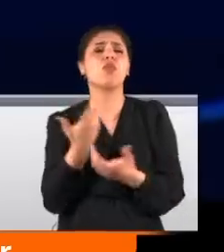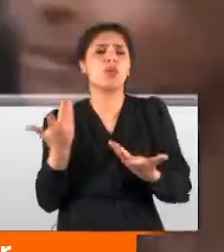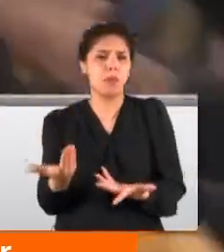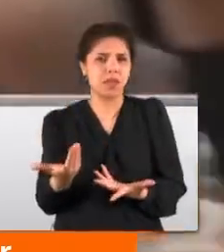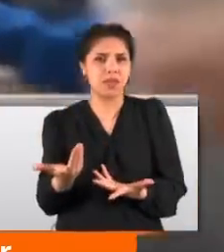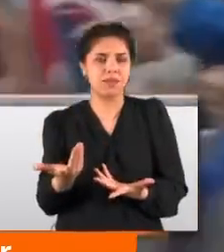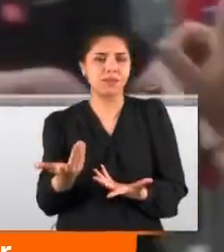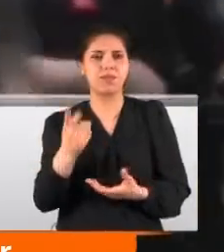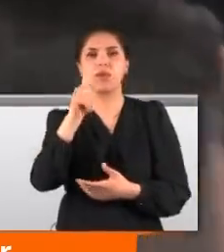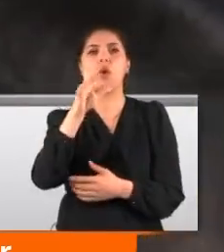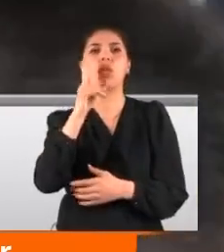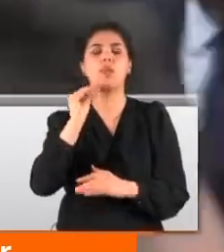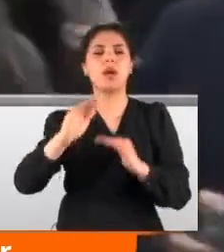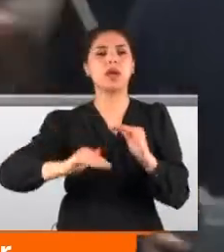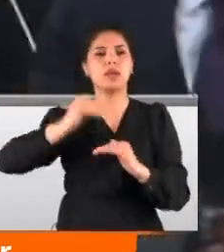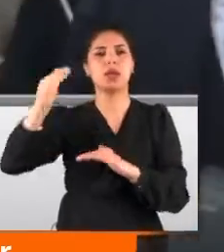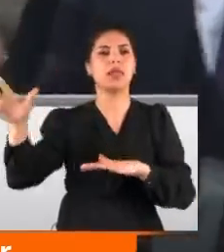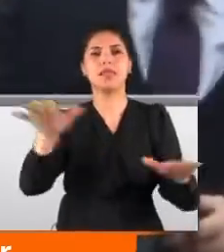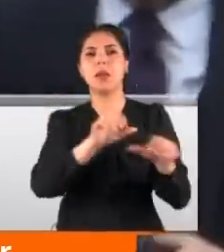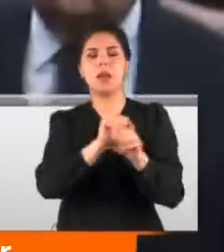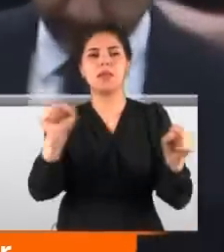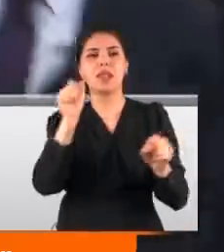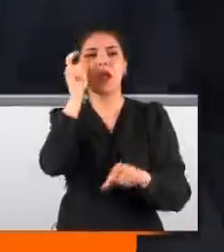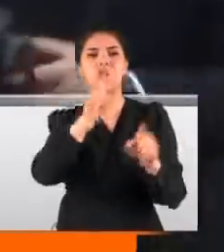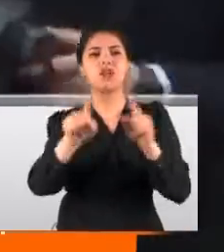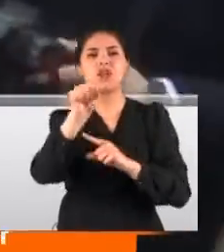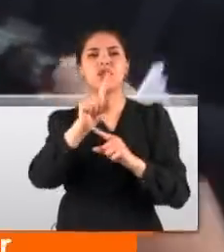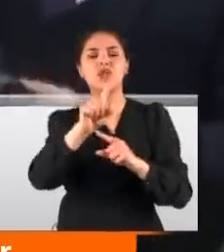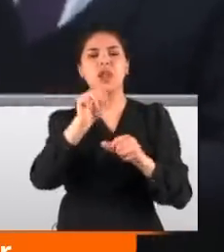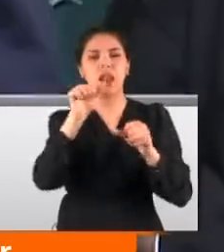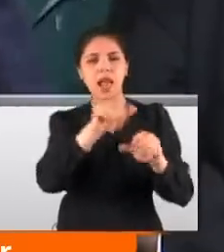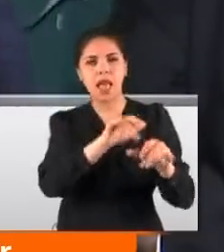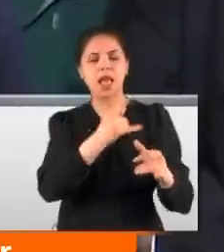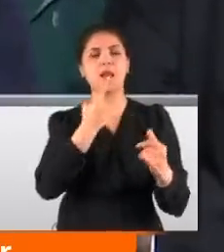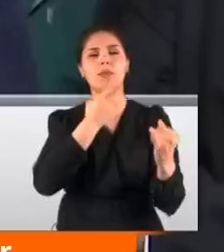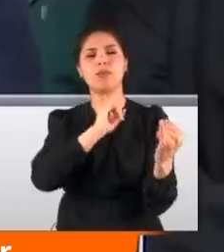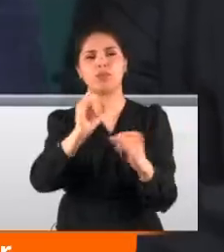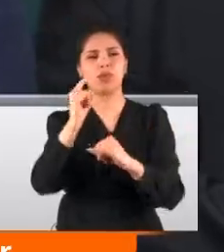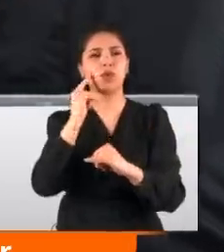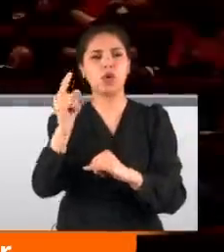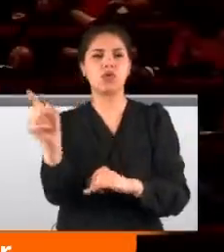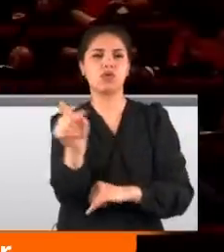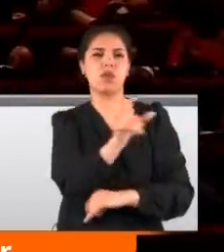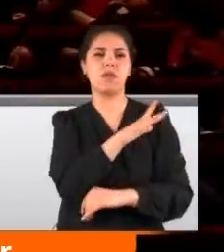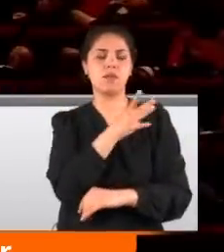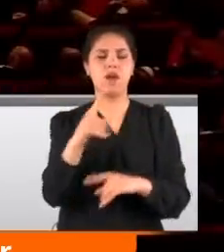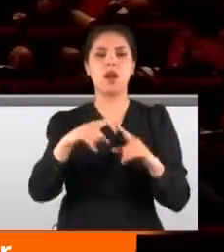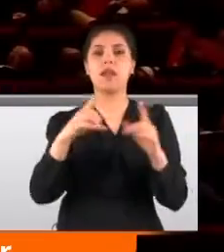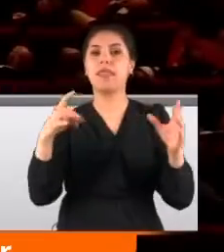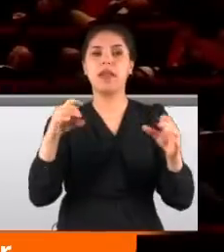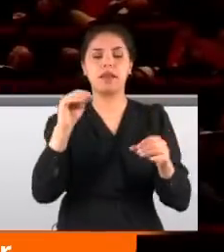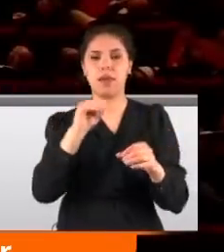çıkarılamamıştır. 14 Mayıs'tan sonra depremzedelere yönelik yapılan eylem ve söylemleri de unutmadı. Tekirdağ'da